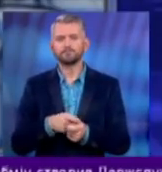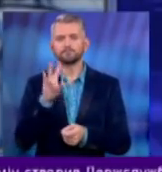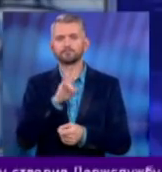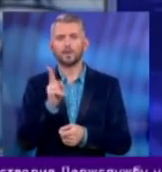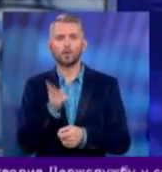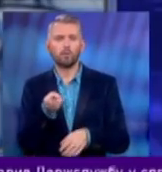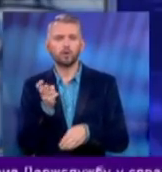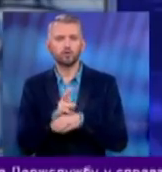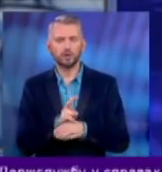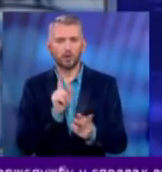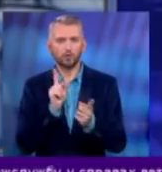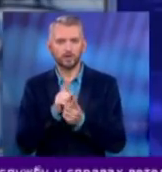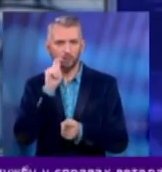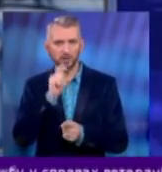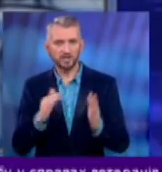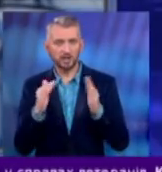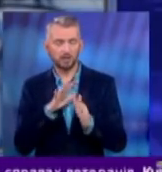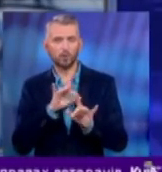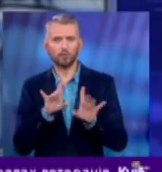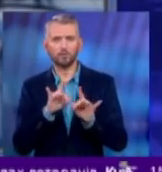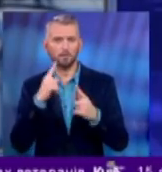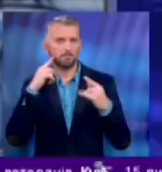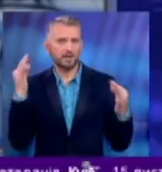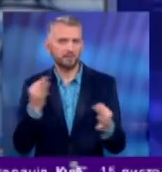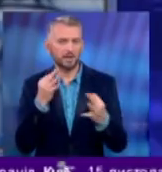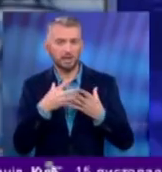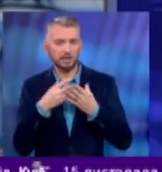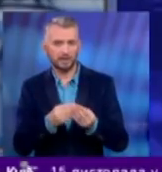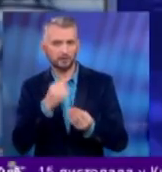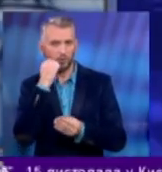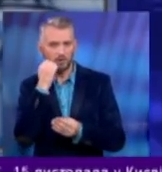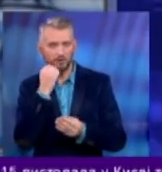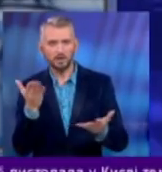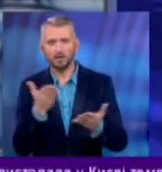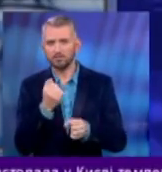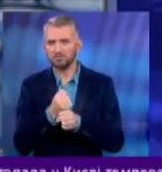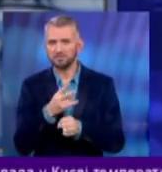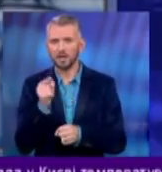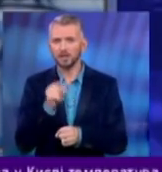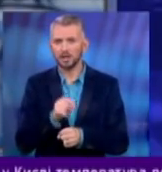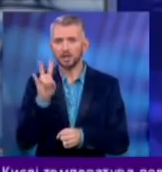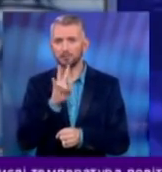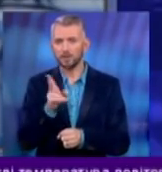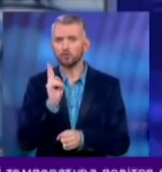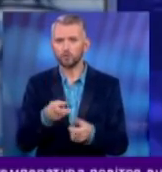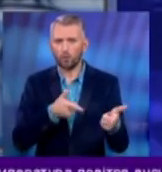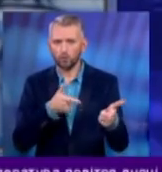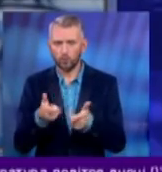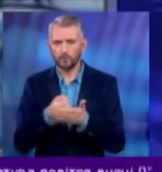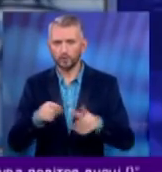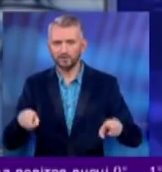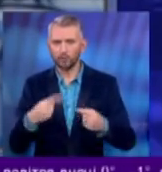на зустріч в український дім, розповіли про безпрецедентний тиск Москви, який чиниться на тих єпископів, котрі готові до